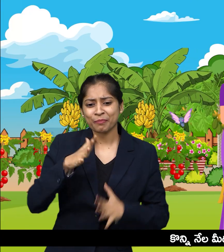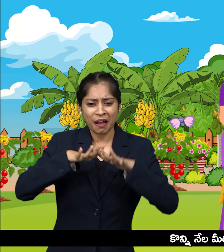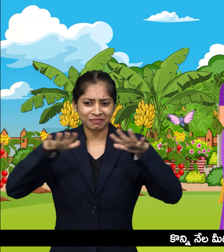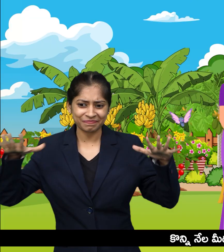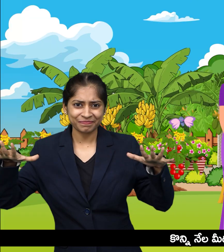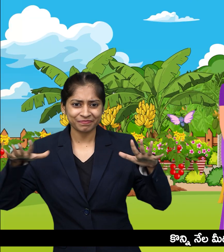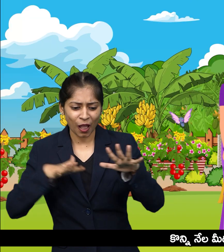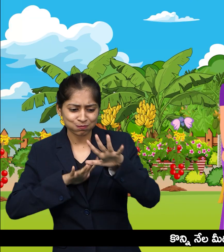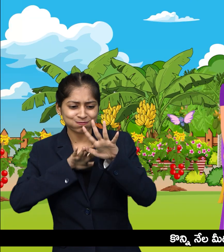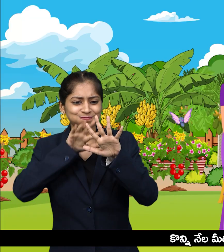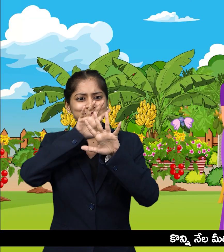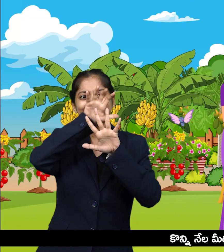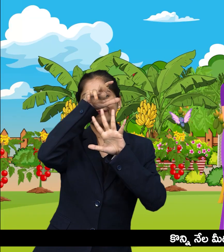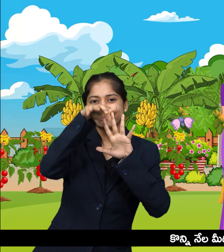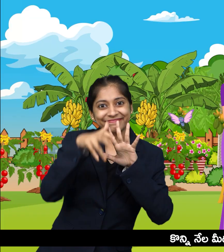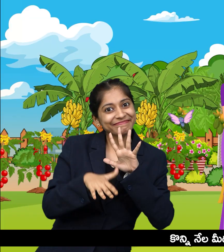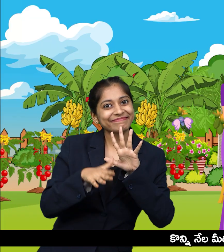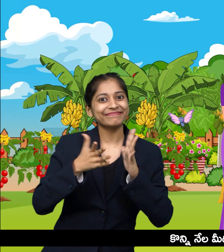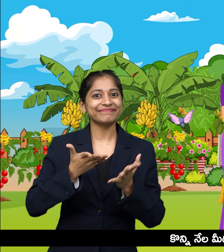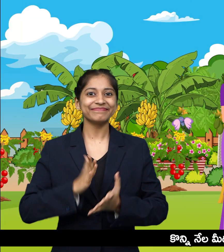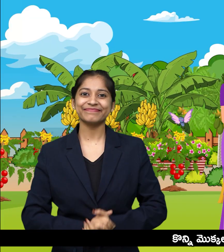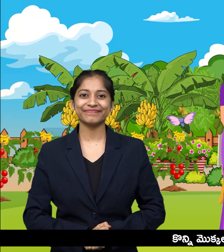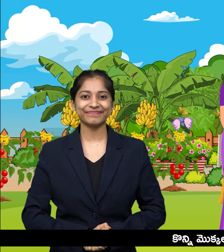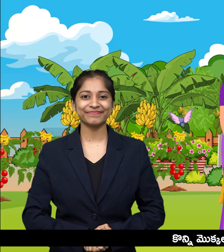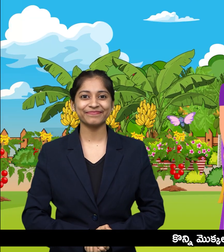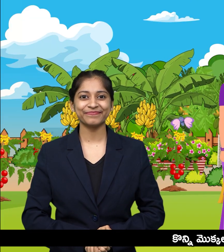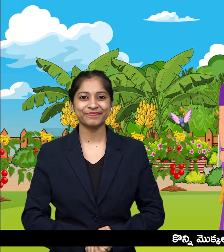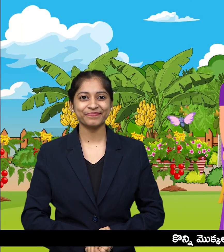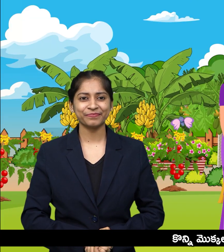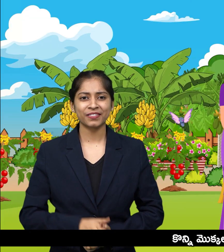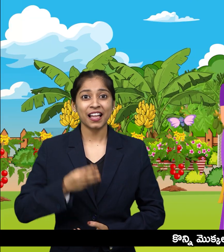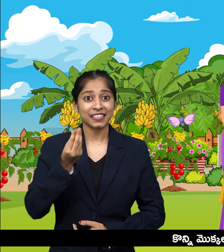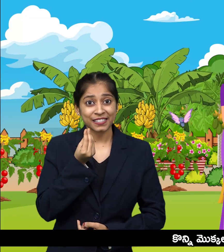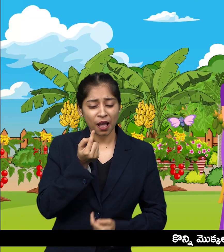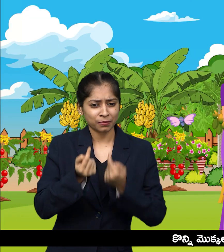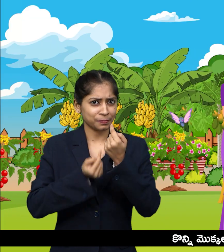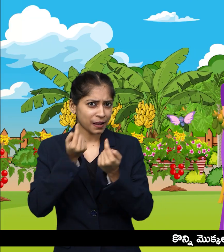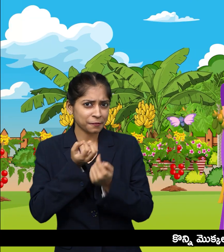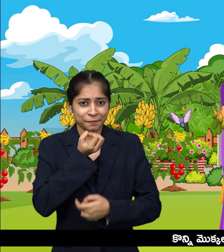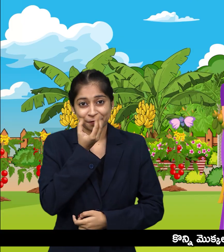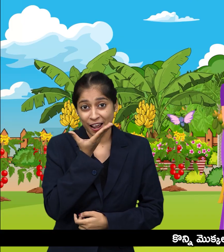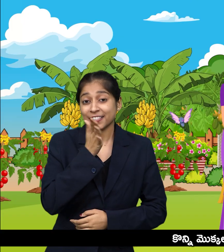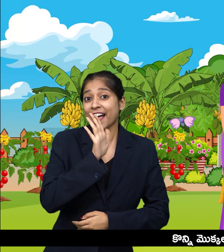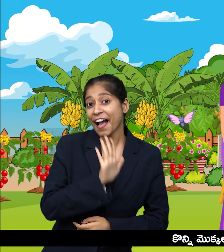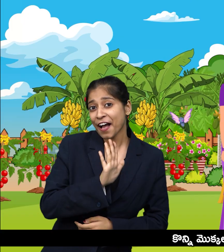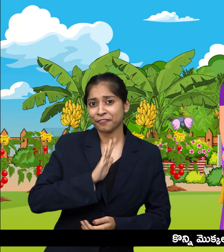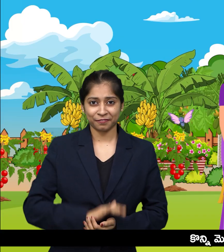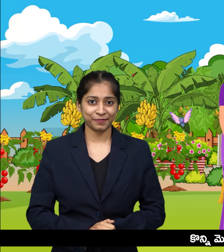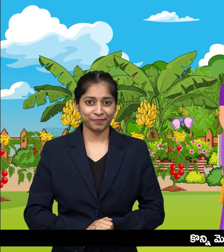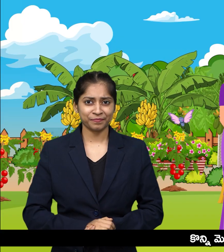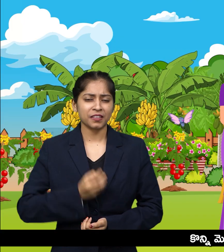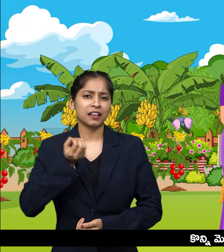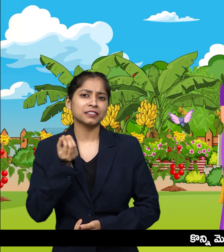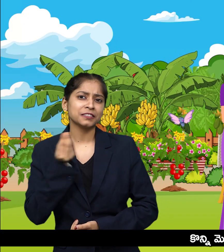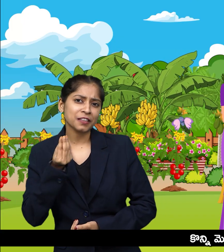కొన్ని నేల మీద తొర్లుతూ పెరుగుతాయి. కొన్ని మొక్కలు పువ్వులు కలిగి ఉన్నవి,